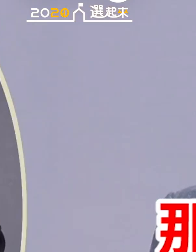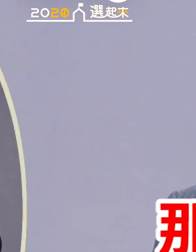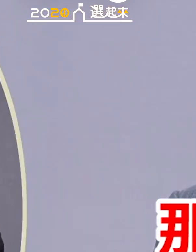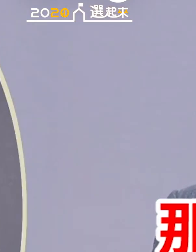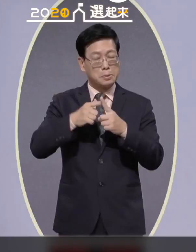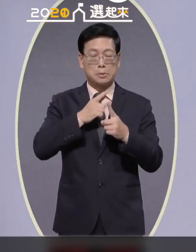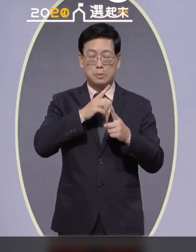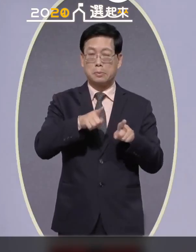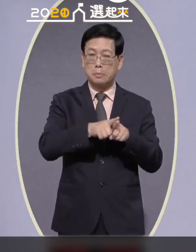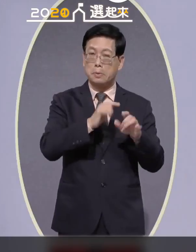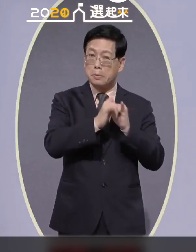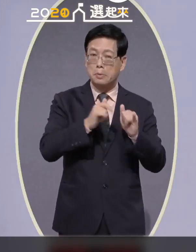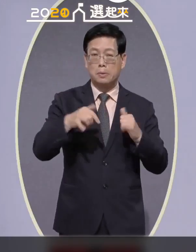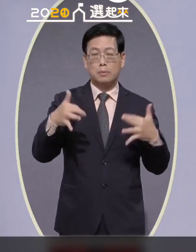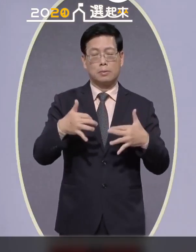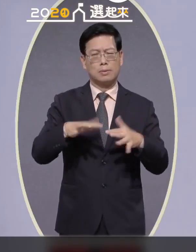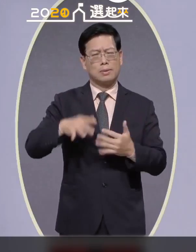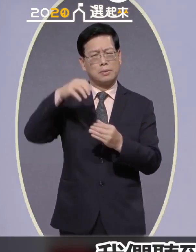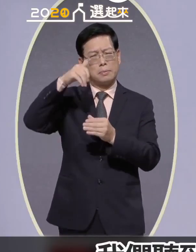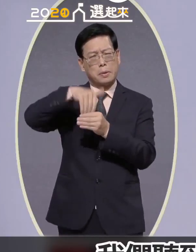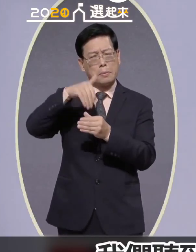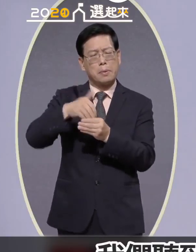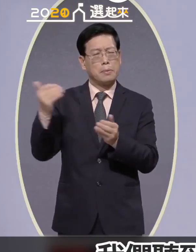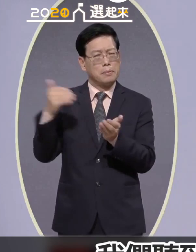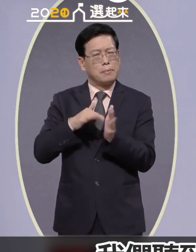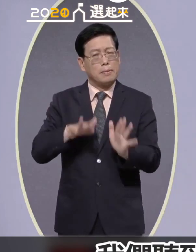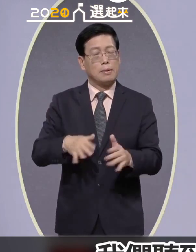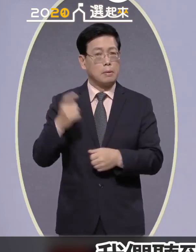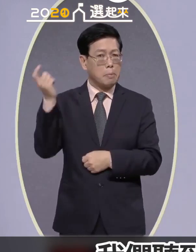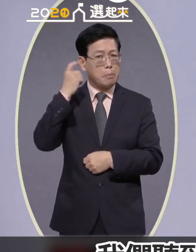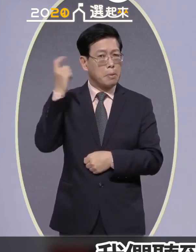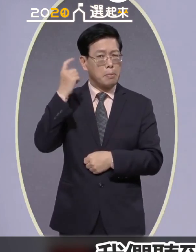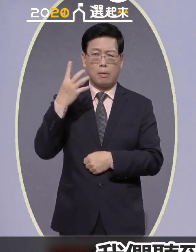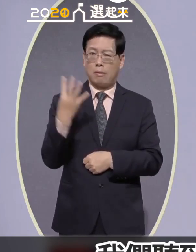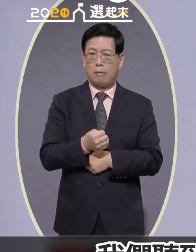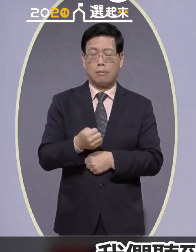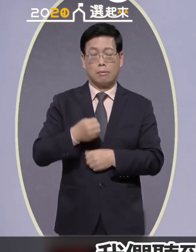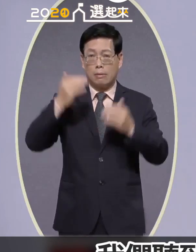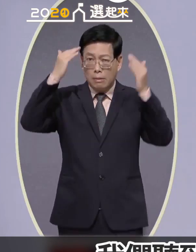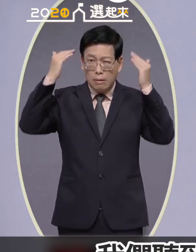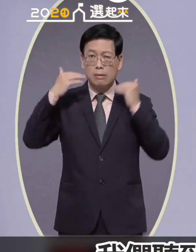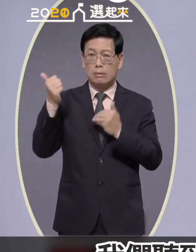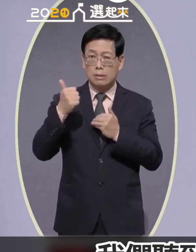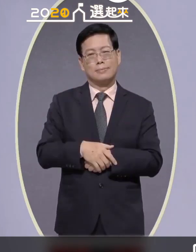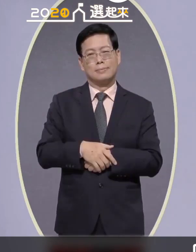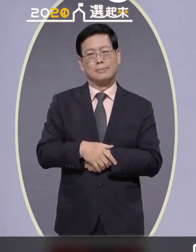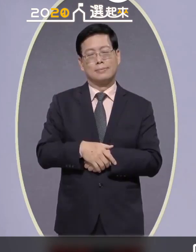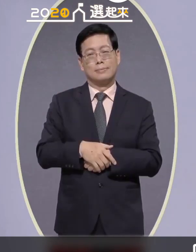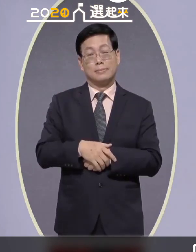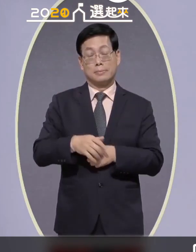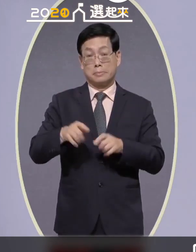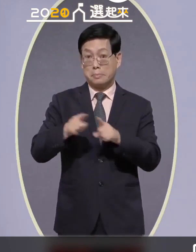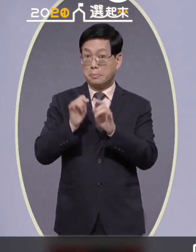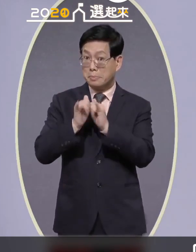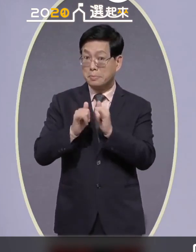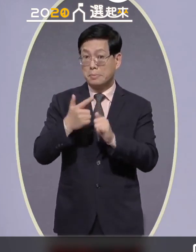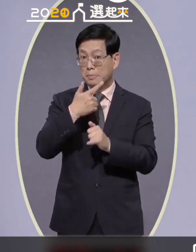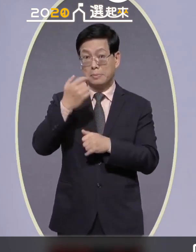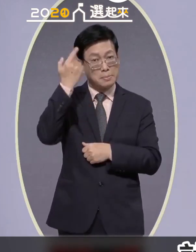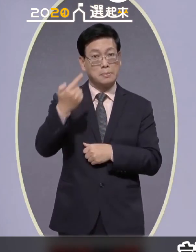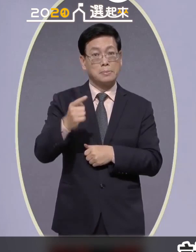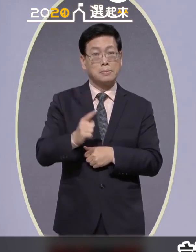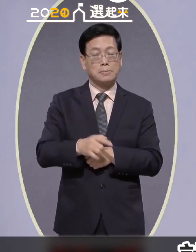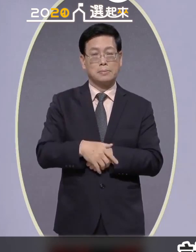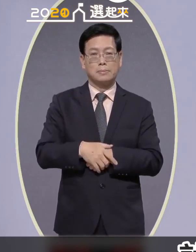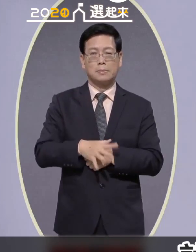你怎么办呢？这次选举以来，我们听到这个韩国瑜先生讲了很多庶民最痛的是什